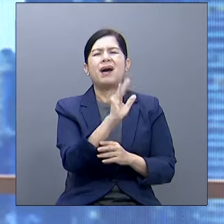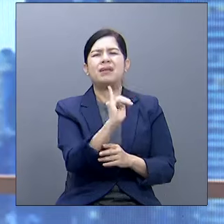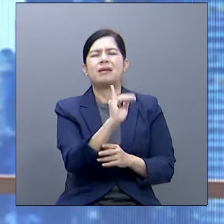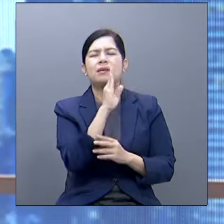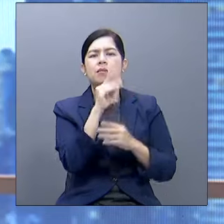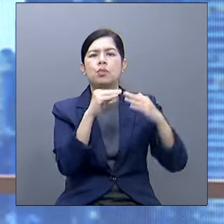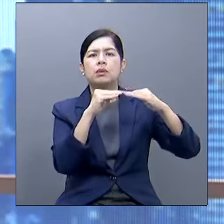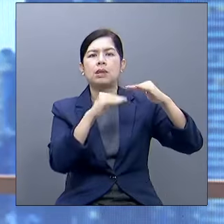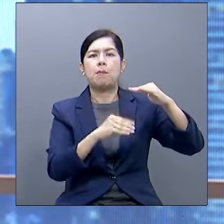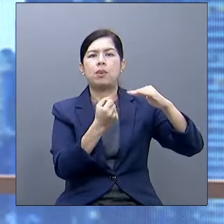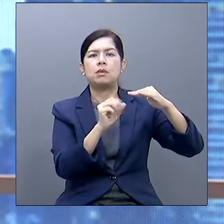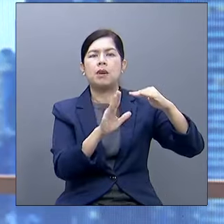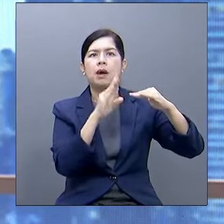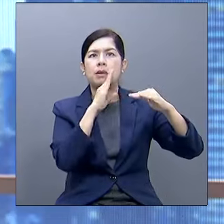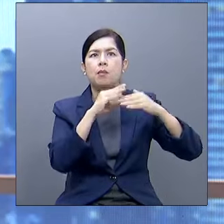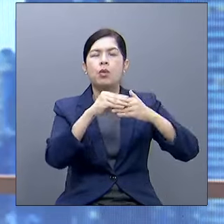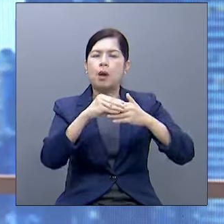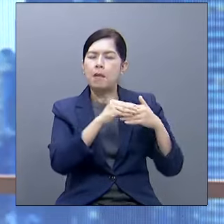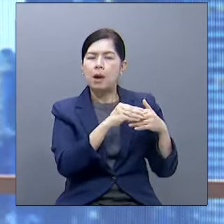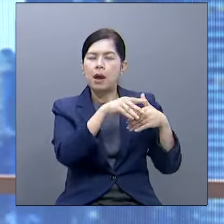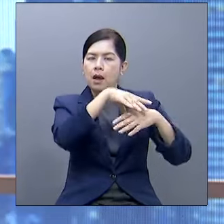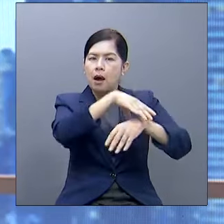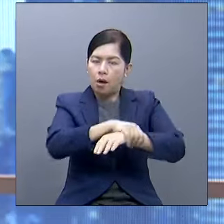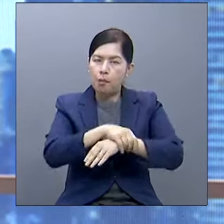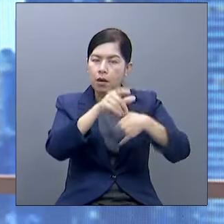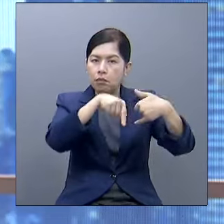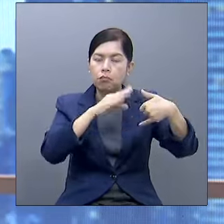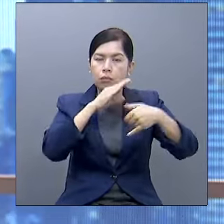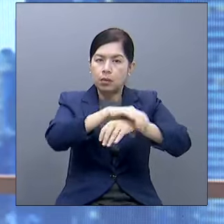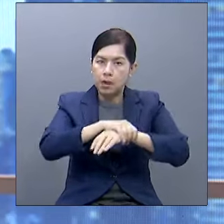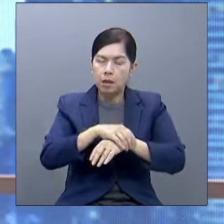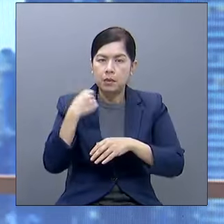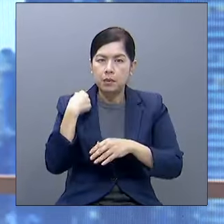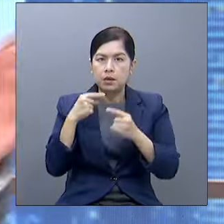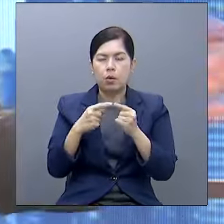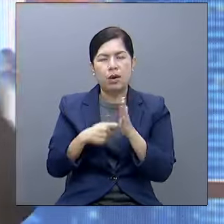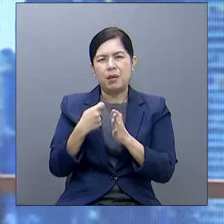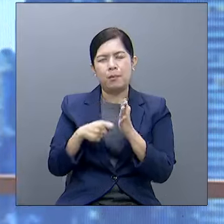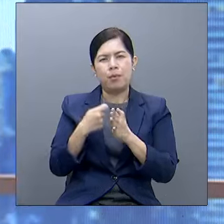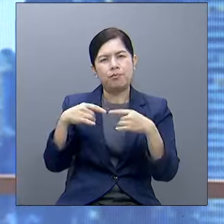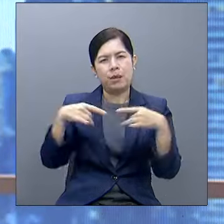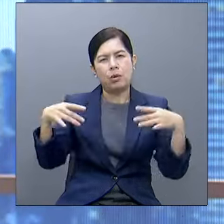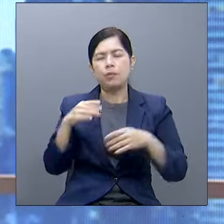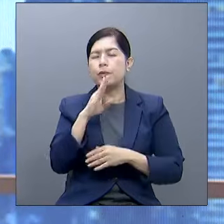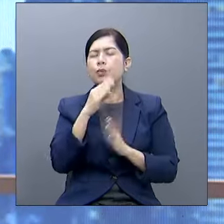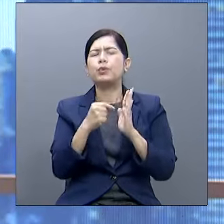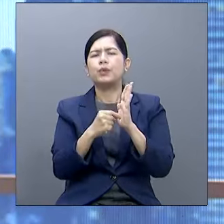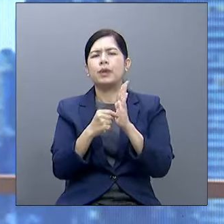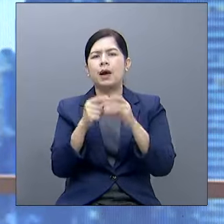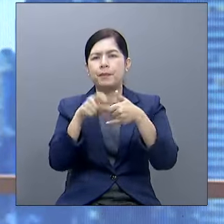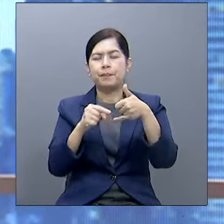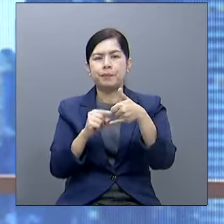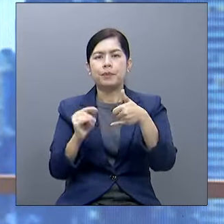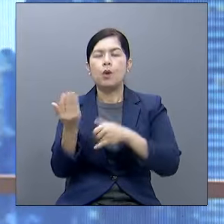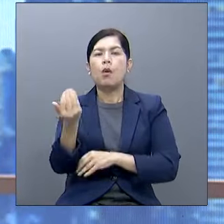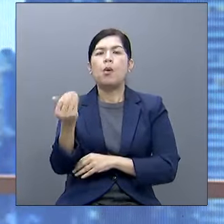โดยปราศจากเหตุผลอันสมควรกฎหมายใช้คำนี ้เหตุผลอันสมควร เพราะนั้นสมมตินะคุณยุ้ยมีลูกสมมตินะคุณยุ้ยมีลูกอายุ